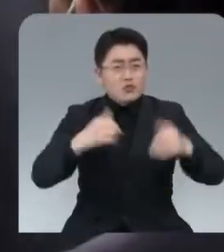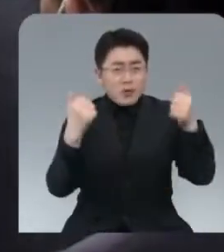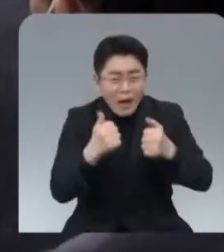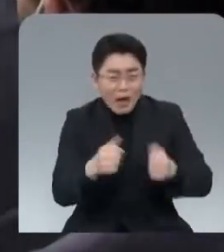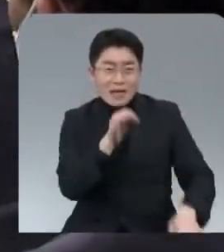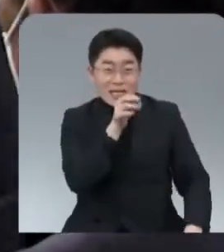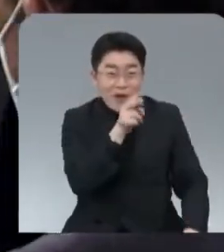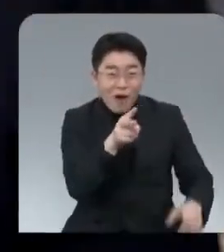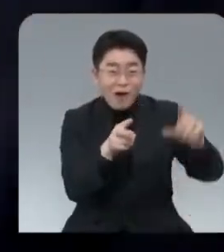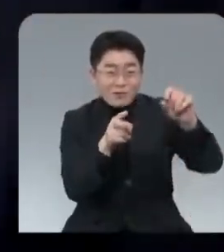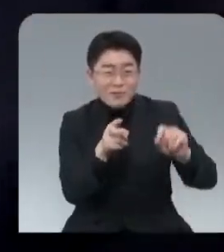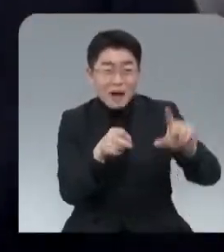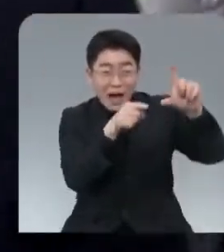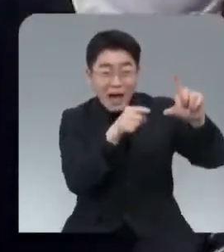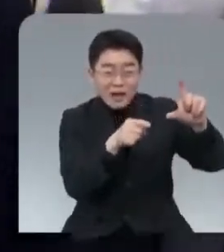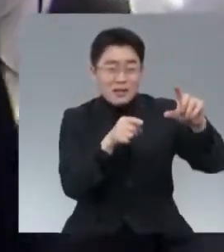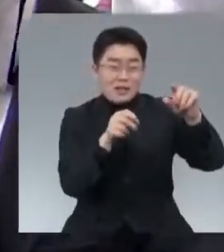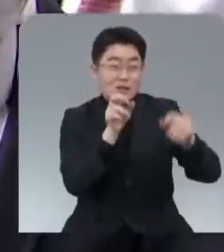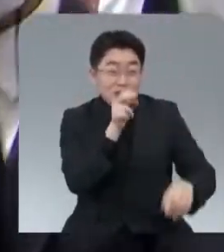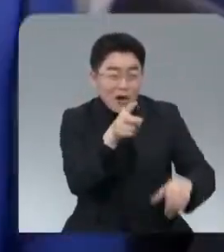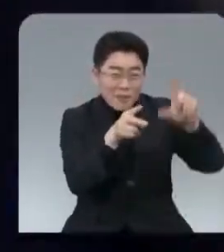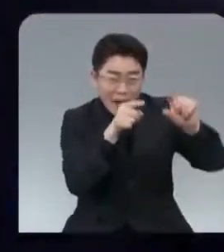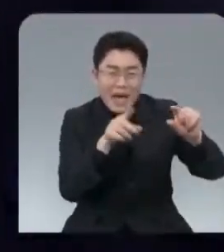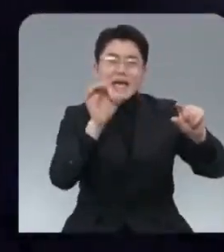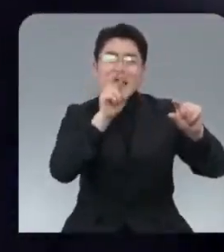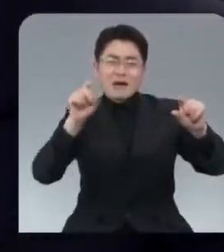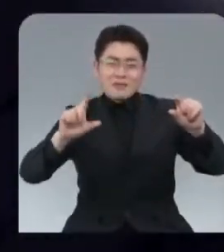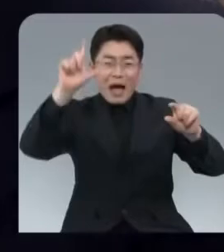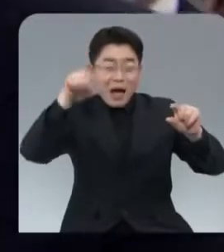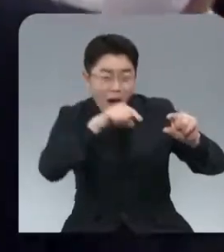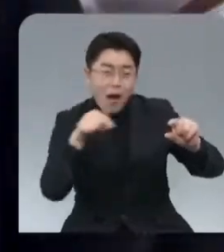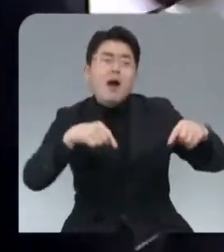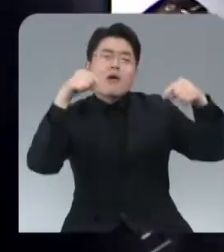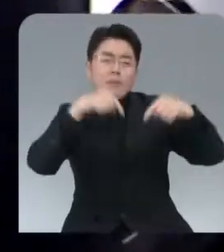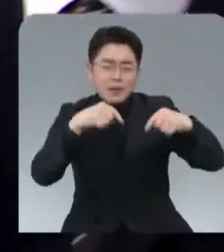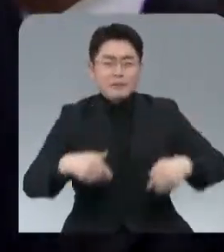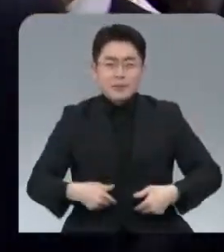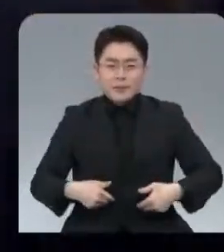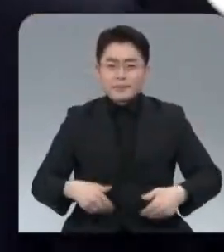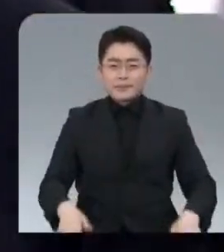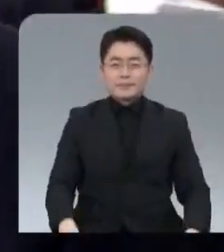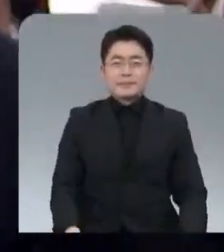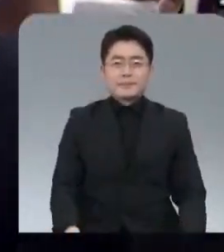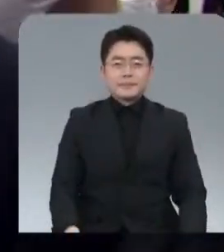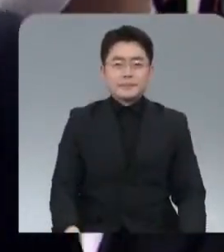민주당과의 협치가 윤 당선인의 과제로 남아 있습니다. KBS 뉴스 방준원입니다.